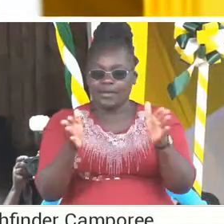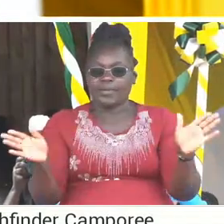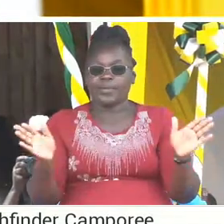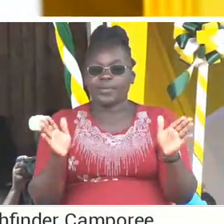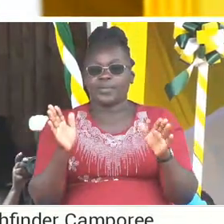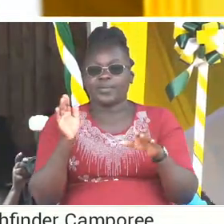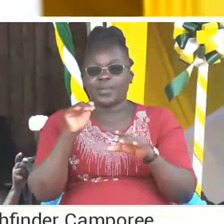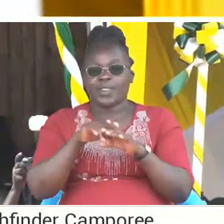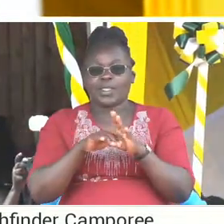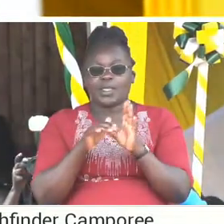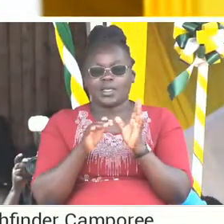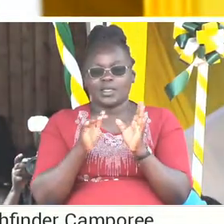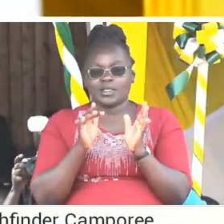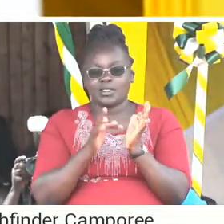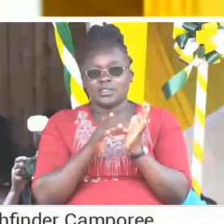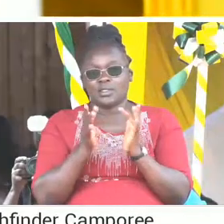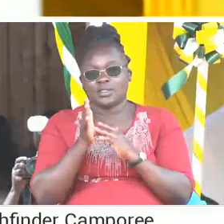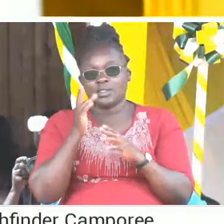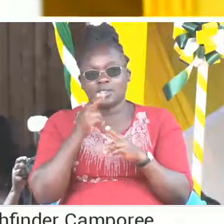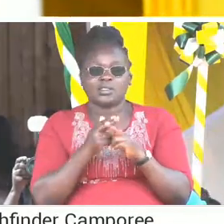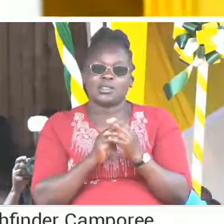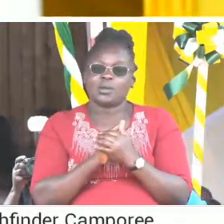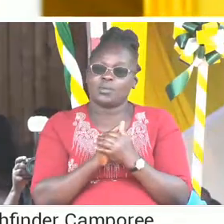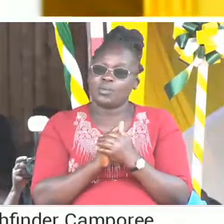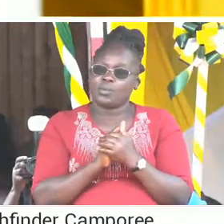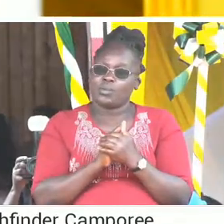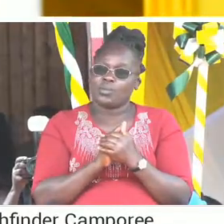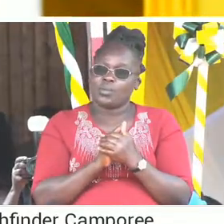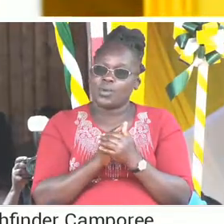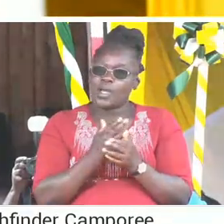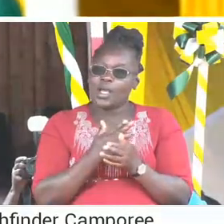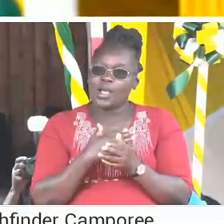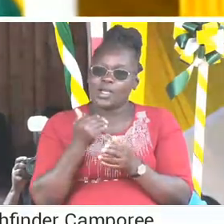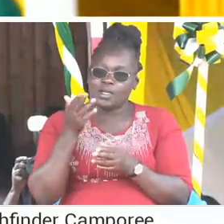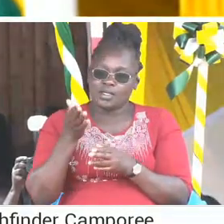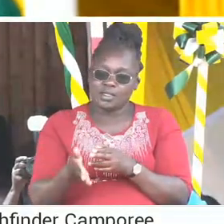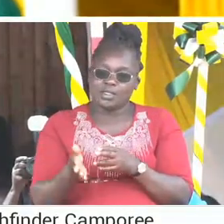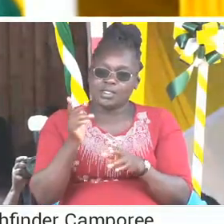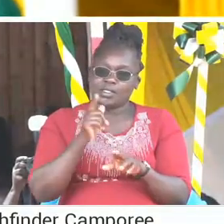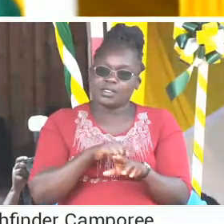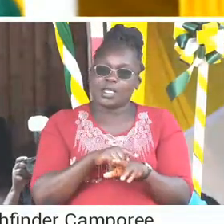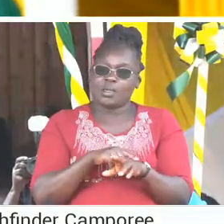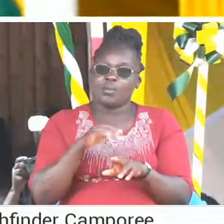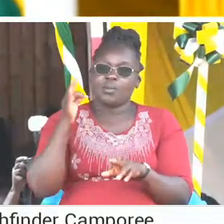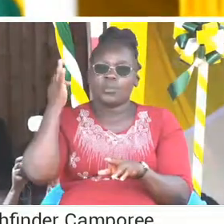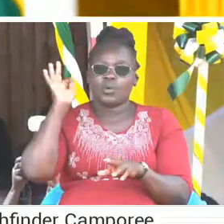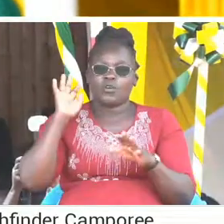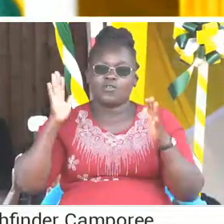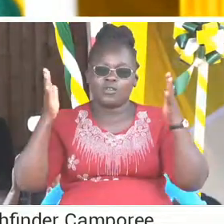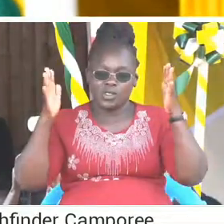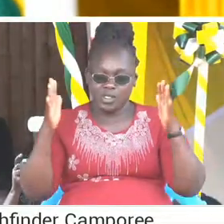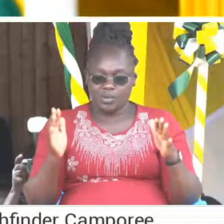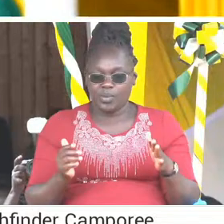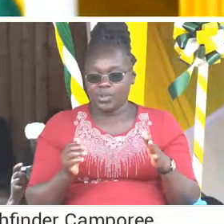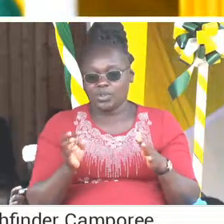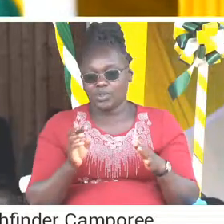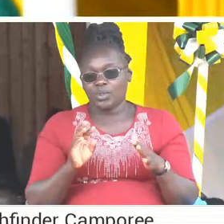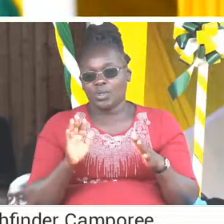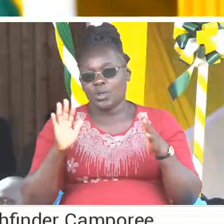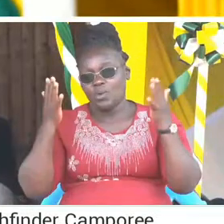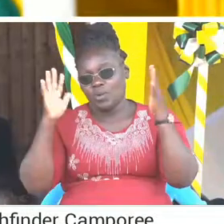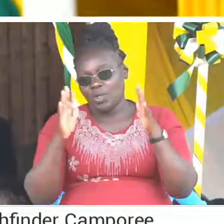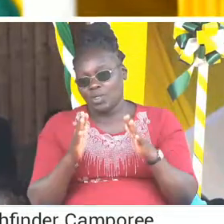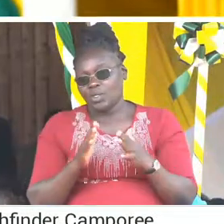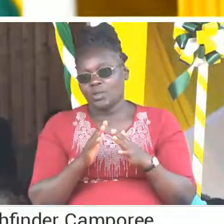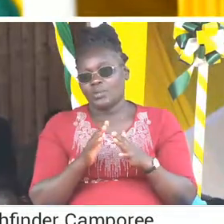name. Na huu msimu wa sherehe, tusherekee kwa kiasi, tudumishe amani na